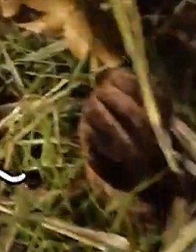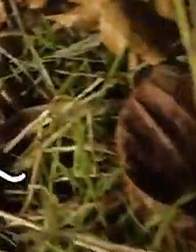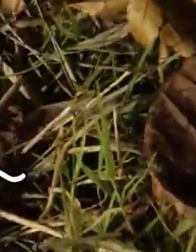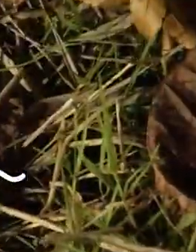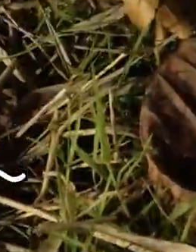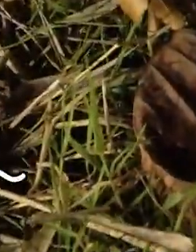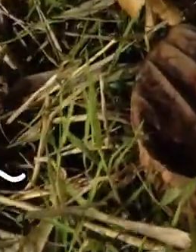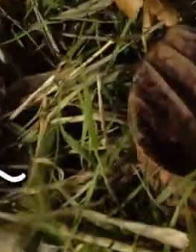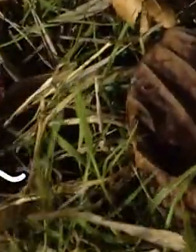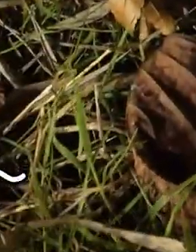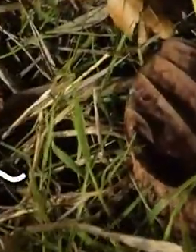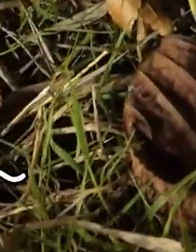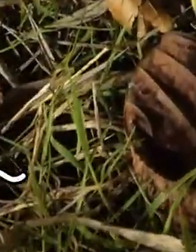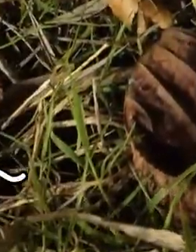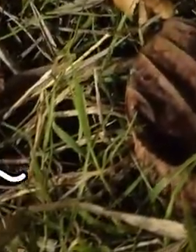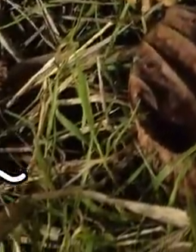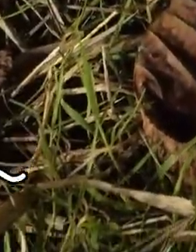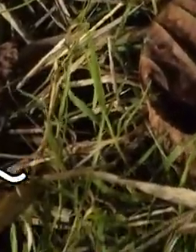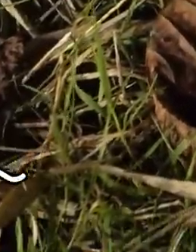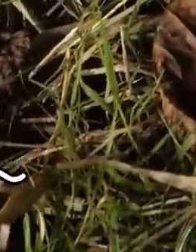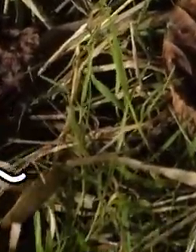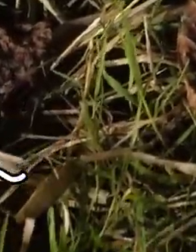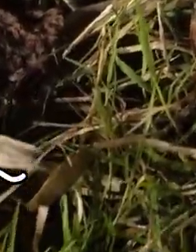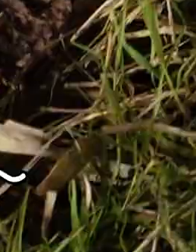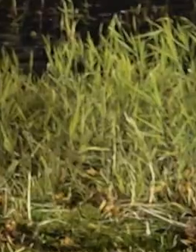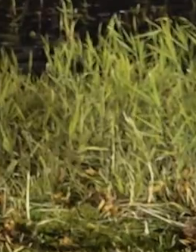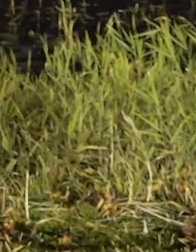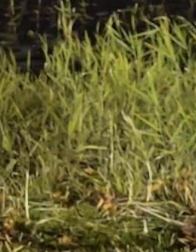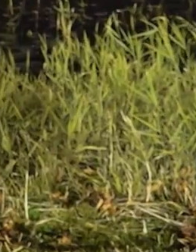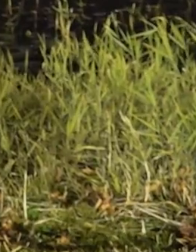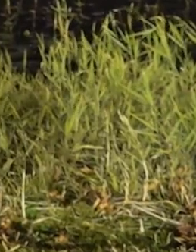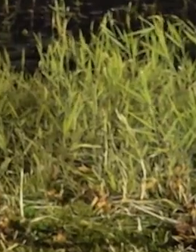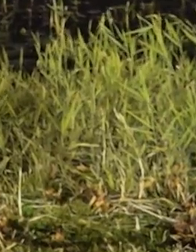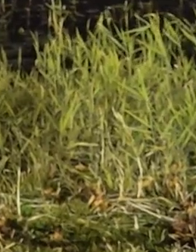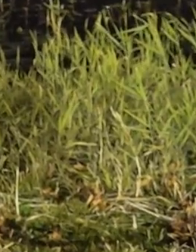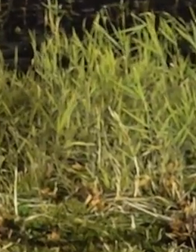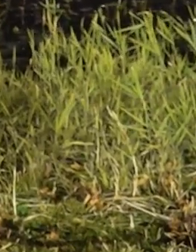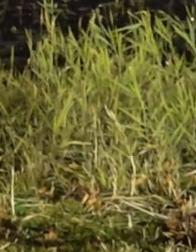콕스 마라 뭐 링가 확보해 몰라